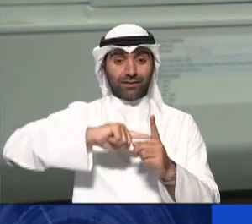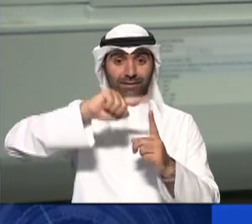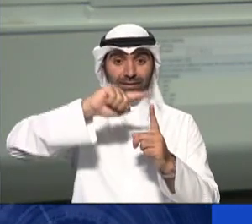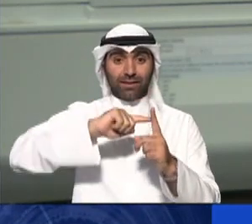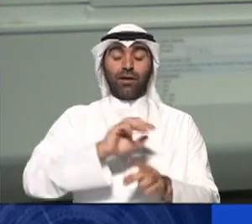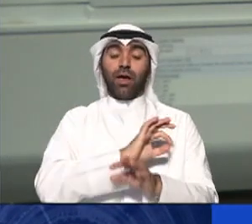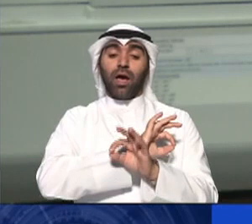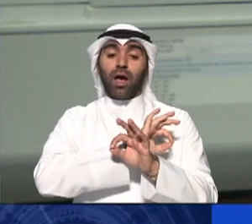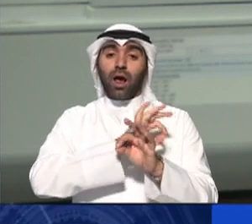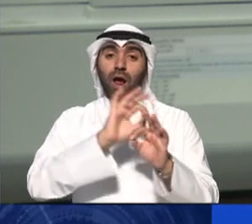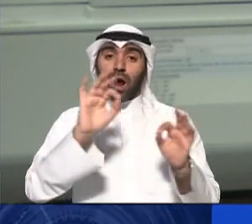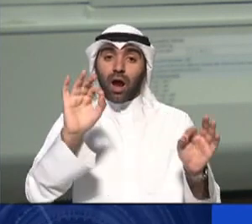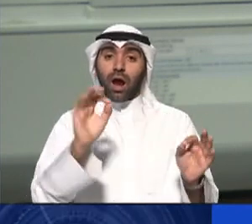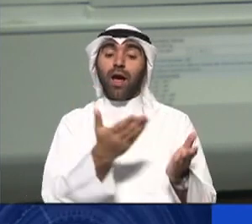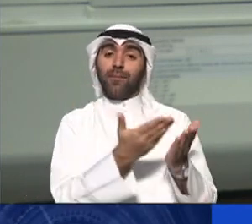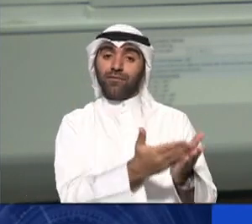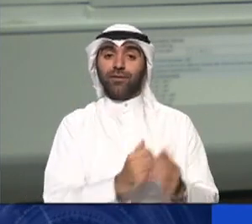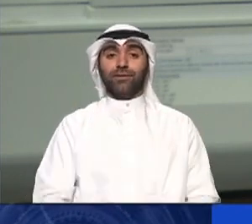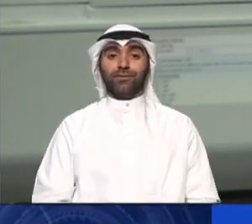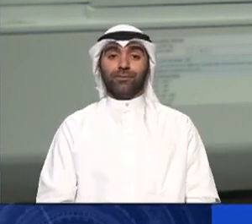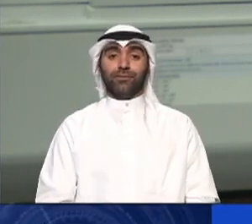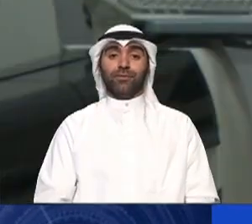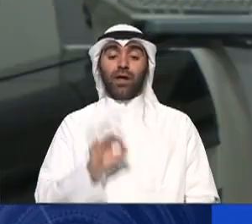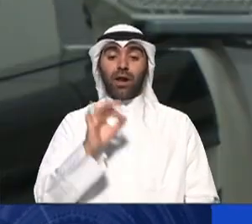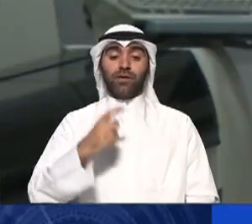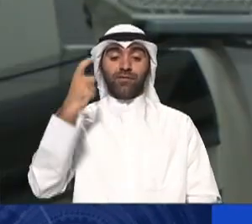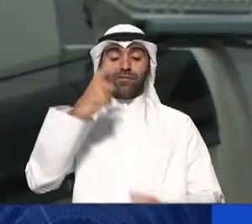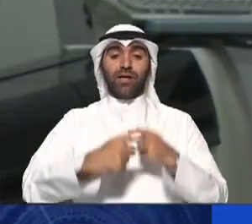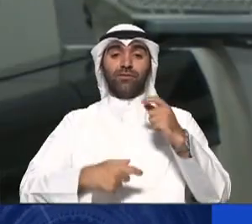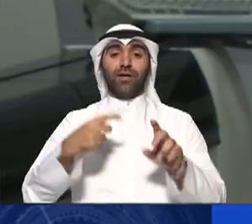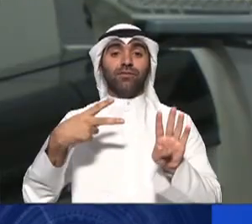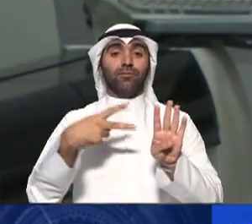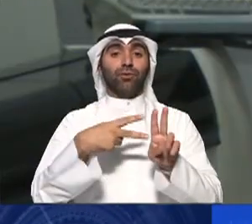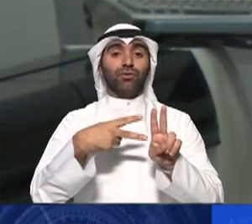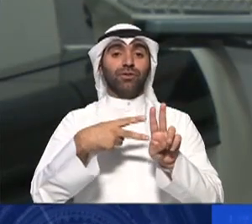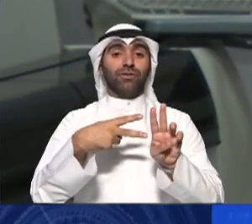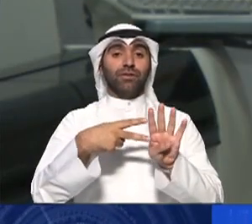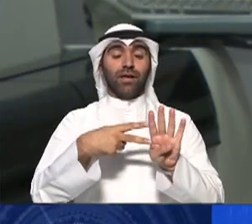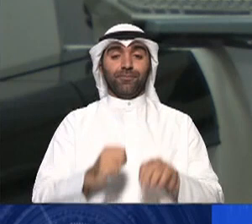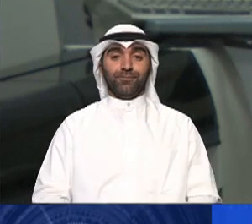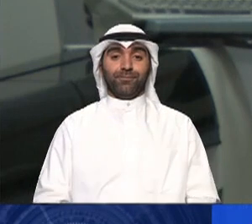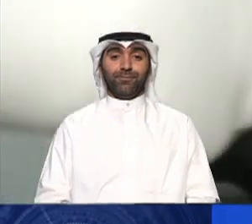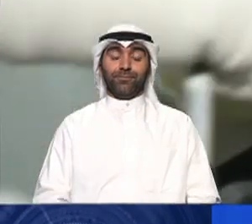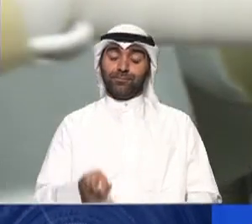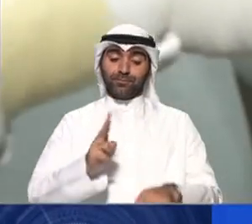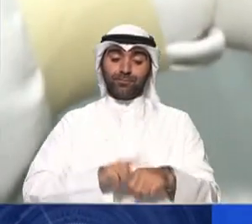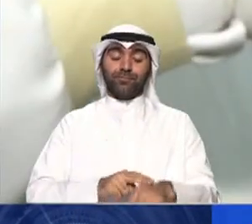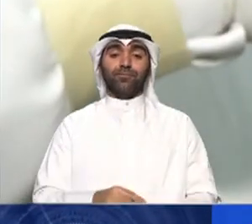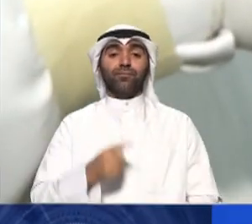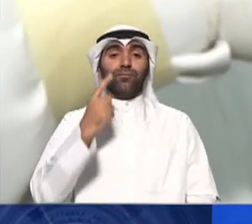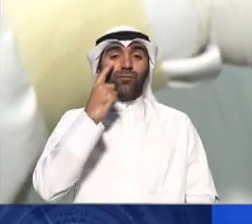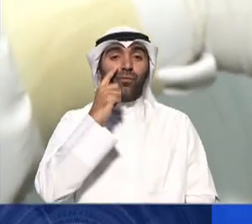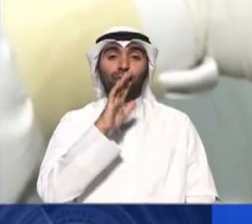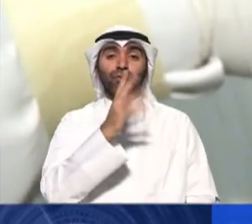النووي من العينة، من ثم نحطها في جهاز اللي عشان نسوي detection أو إن نشوف الجين